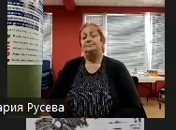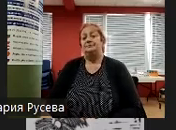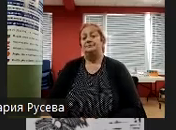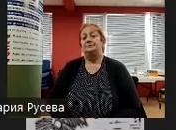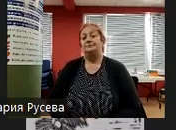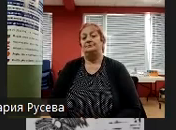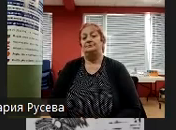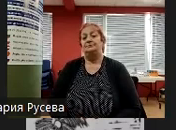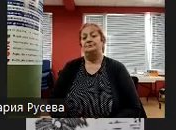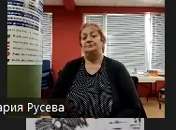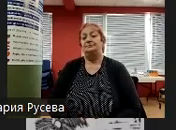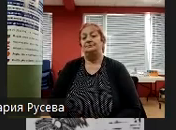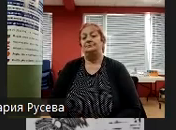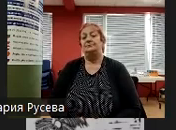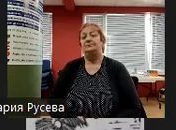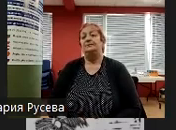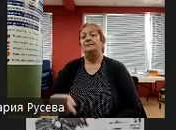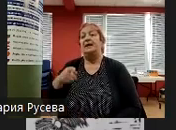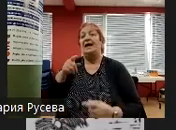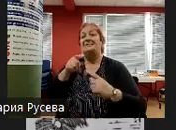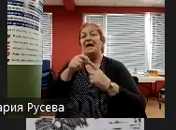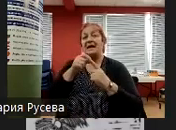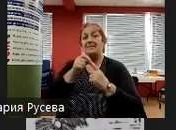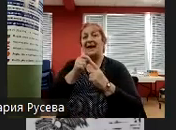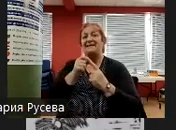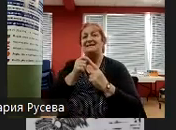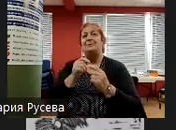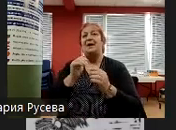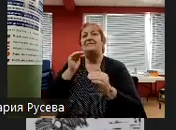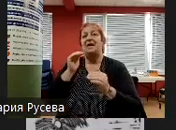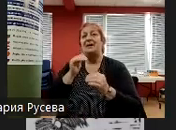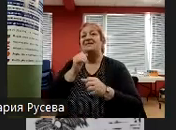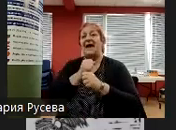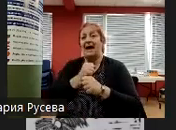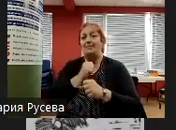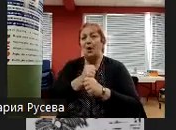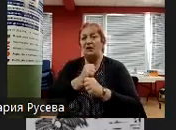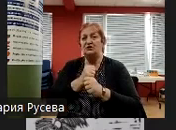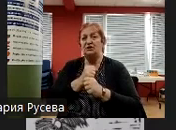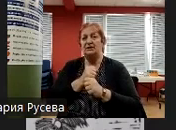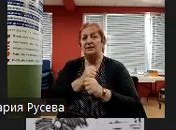operable. Втория принцип е да бъде работещ.